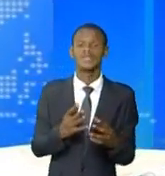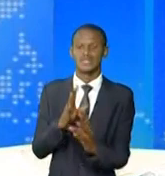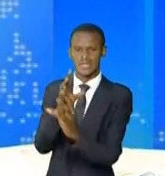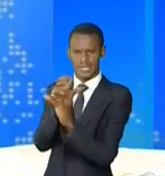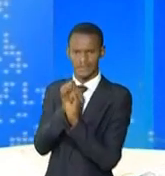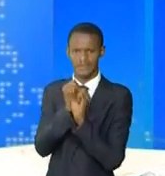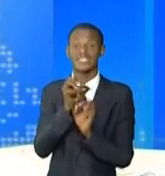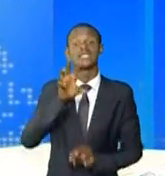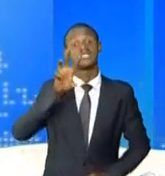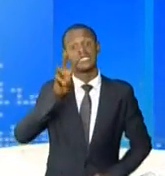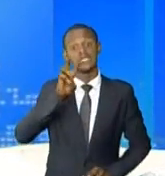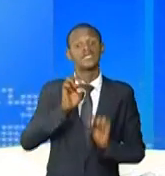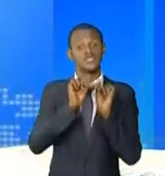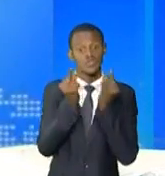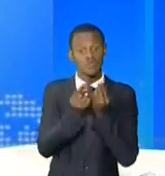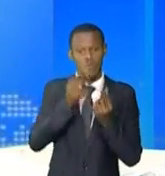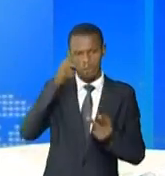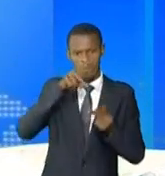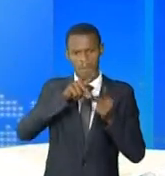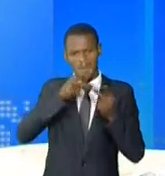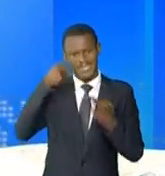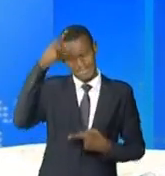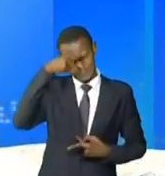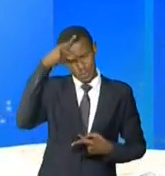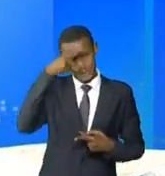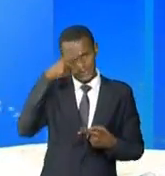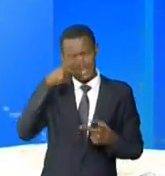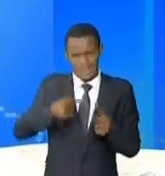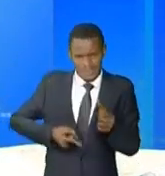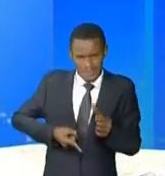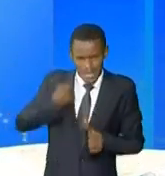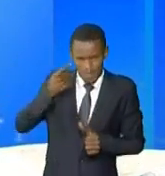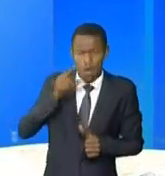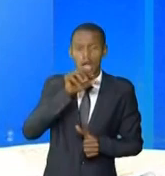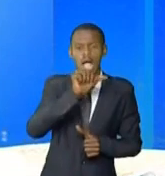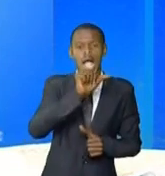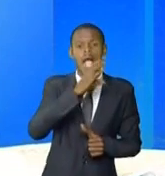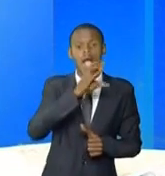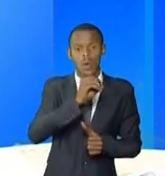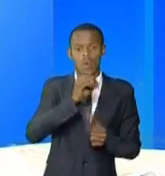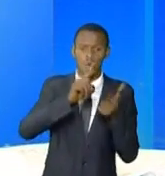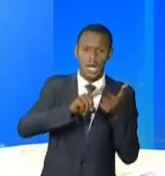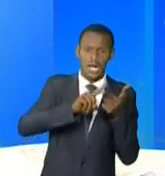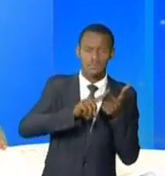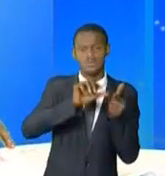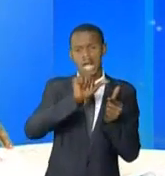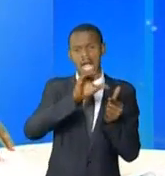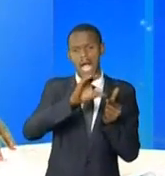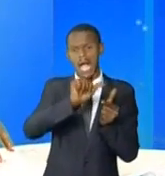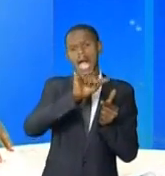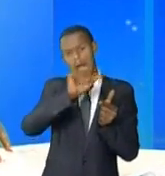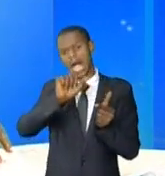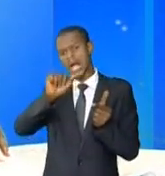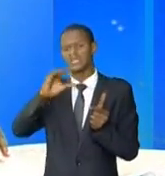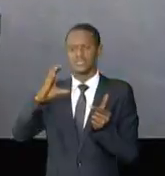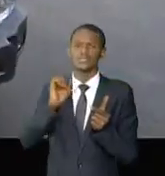politique Avenir du Congo a été reçu en premier, suivi des regroupements politiques AAAC et CCU. Patrick Tondong et Julien